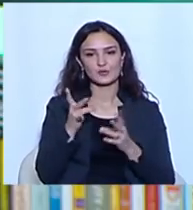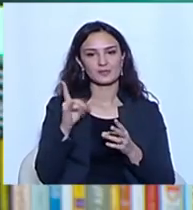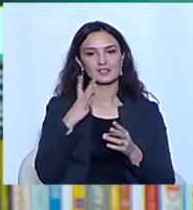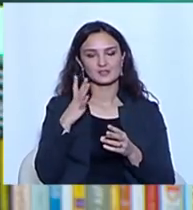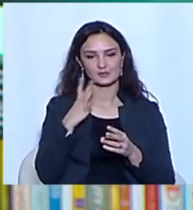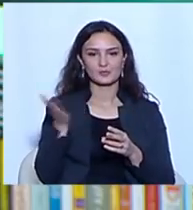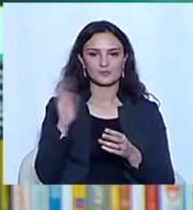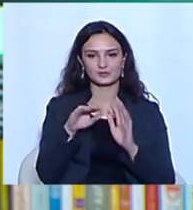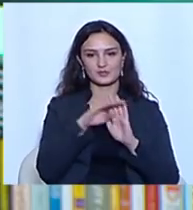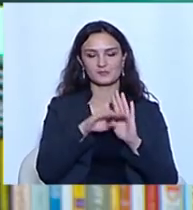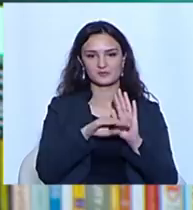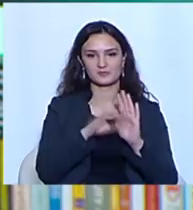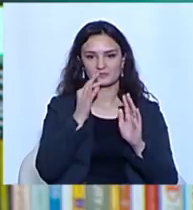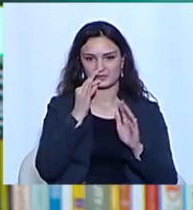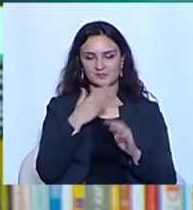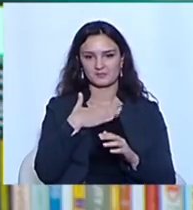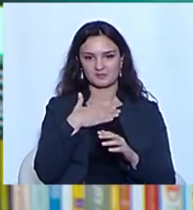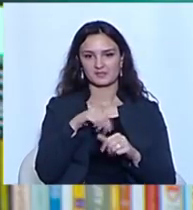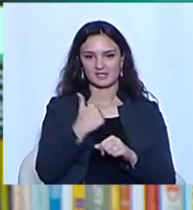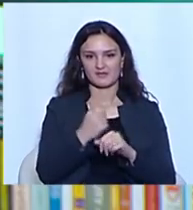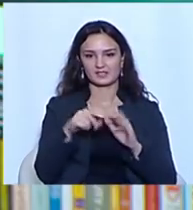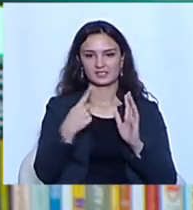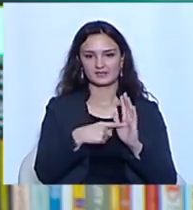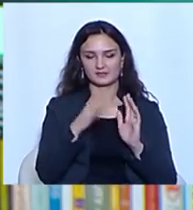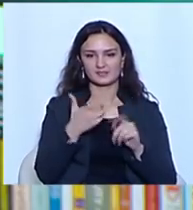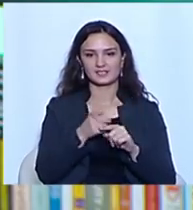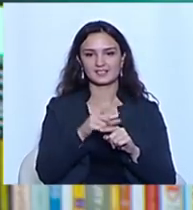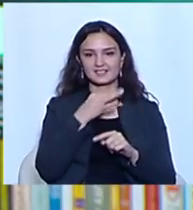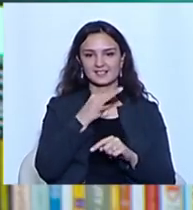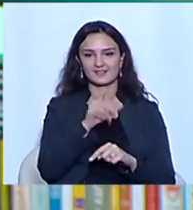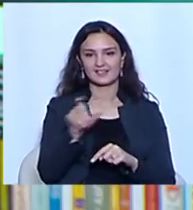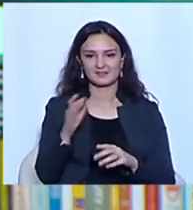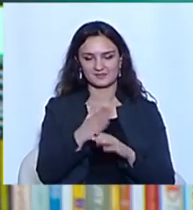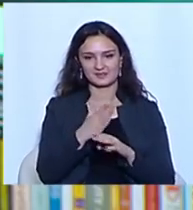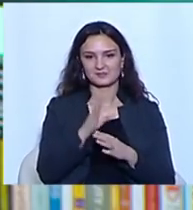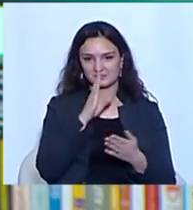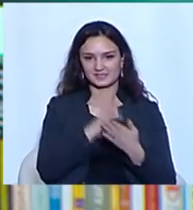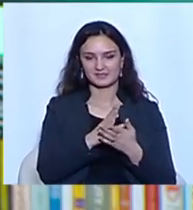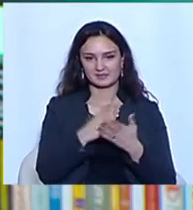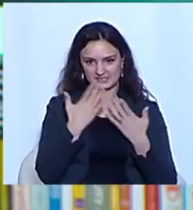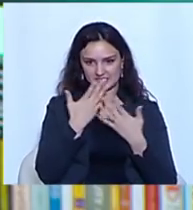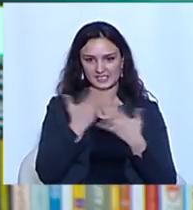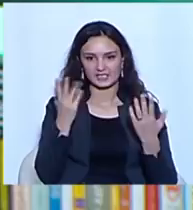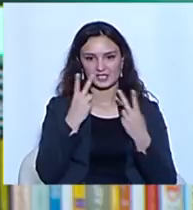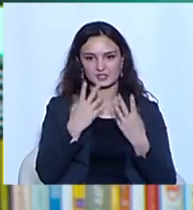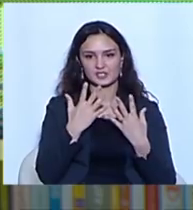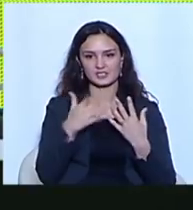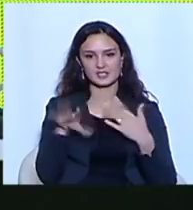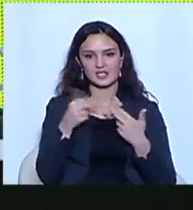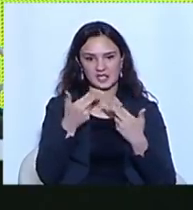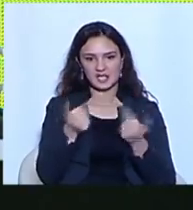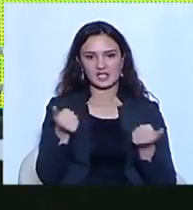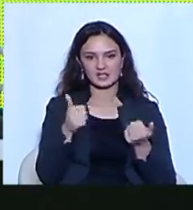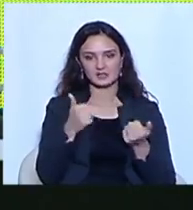გამოიკვეთა. მოდით ჩამოვთვალოთ და მე თავად კითხვას დავსვა. ძალიან საყვარლები არიან და პირდაპირ ღიად ჩანს.